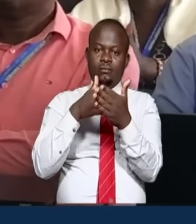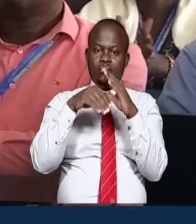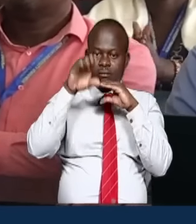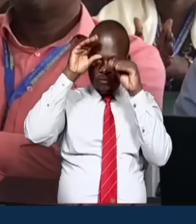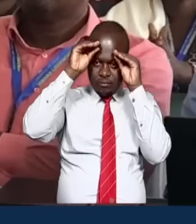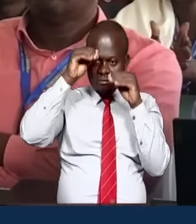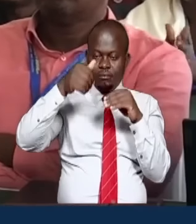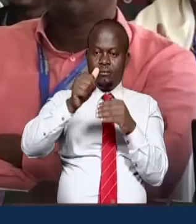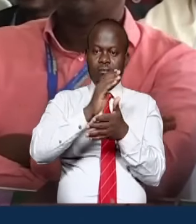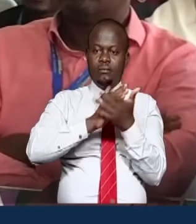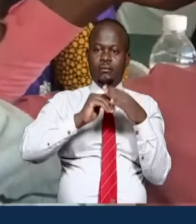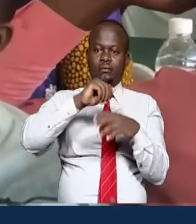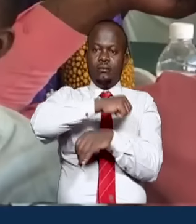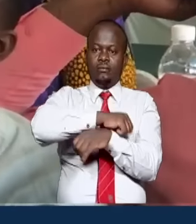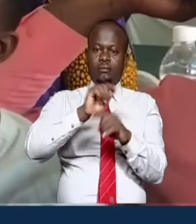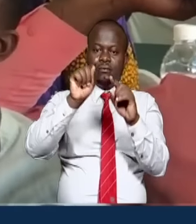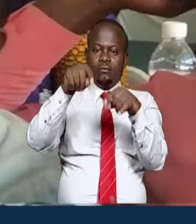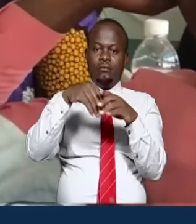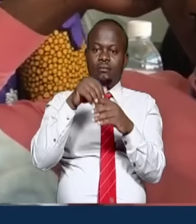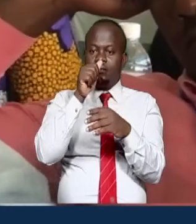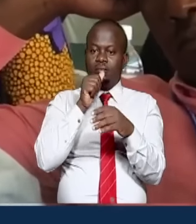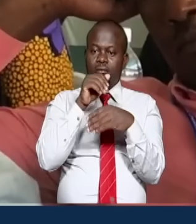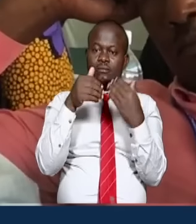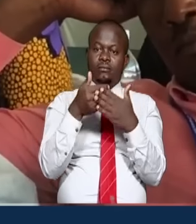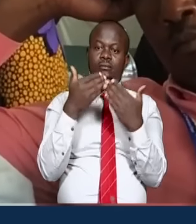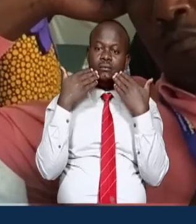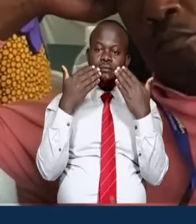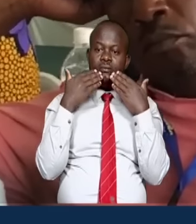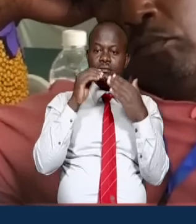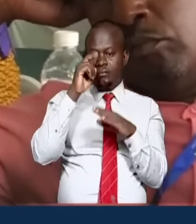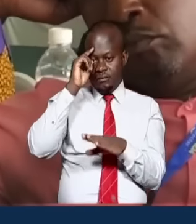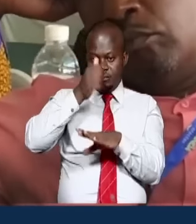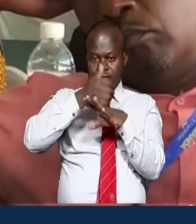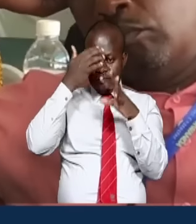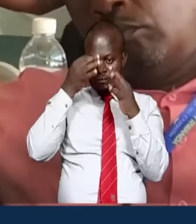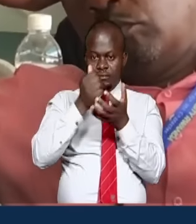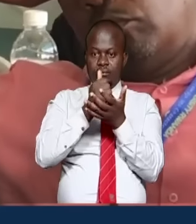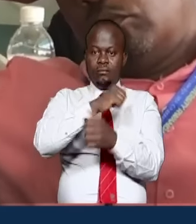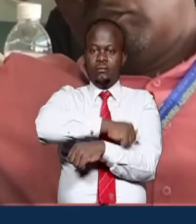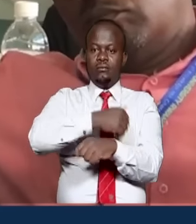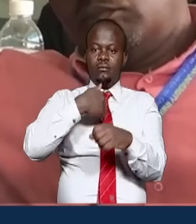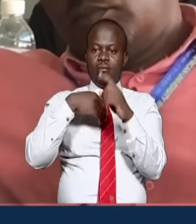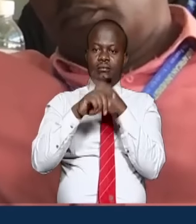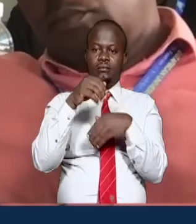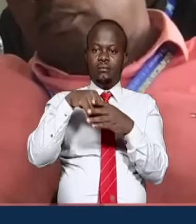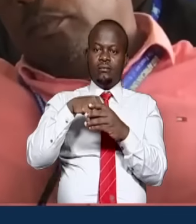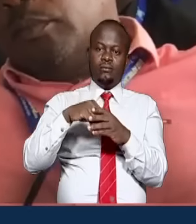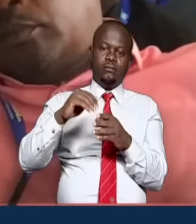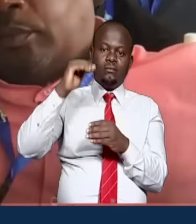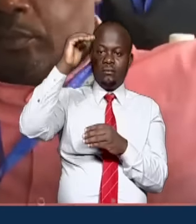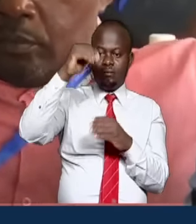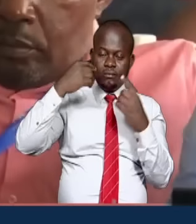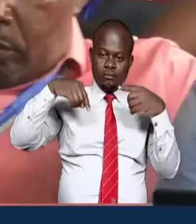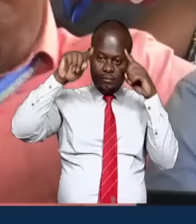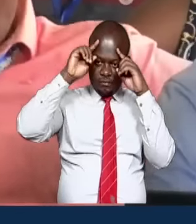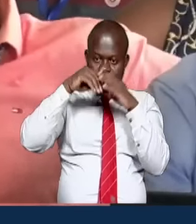yabo. Bamwe mu banyeshuri bitabiriye uyu mwiherero bashimira Leta y'u Rwanda ko yashyizeho ingamba zifasha abanyeshuri bafite ubumuga bo mu mashuri makuru na kaminuza